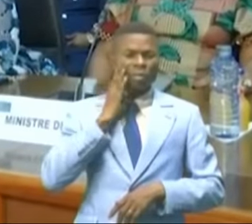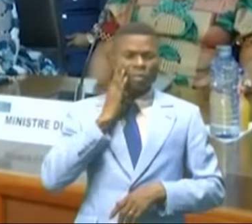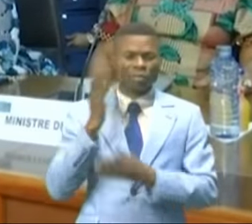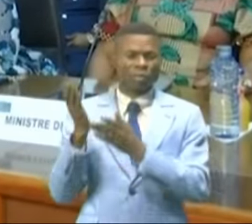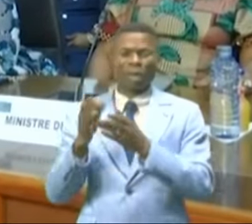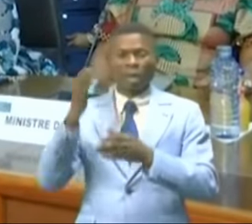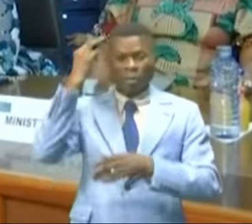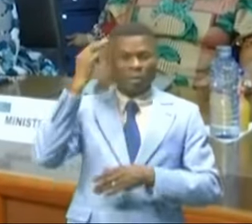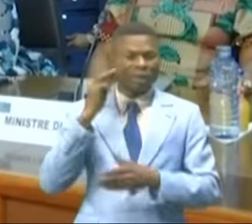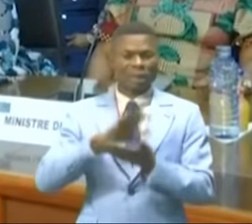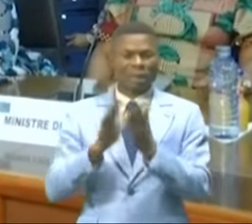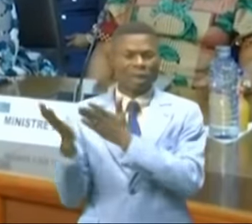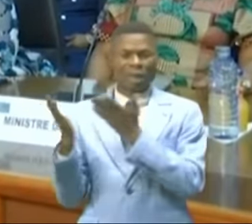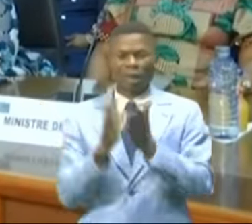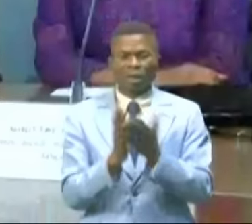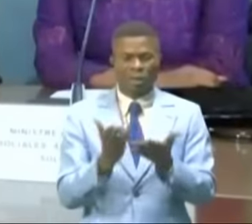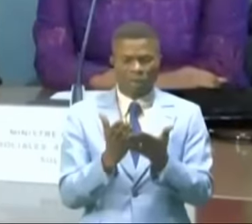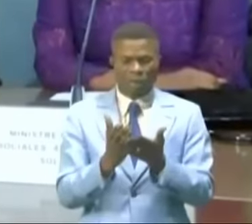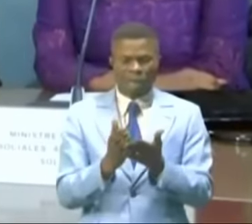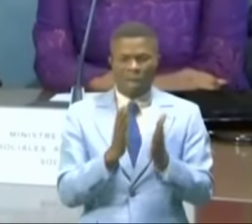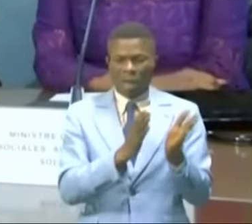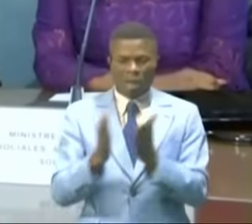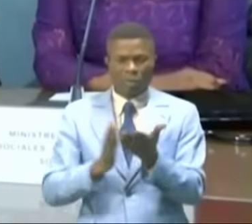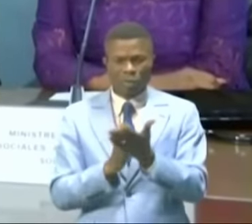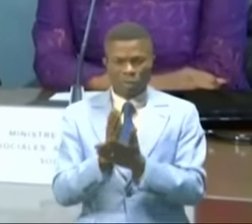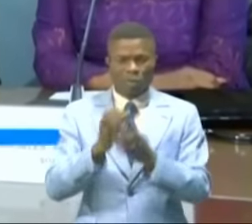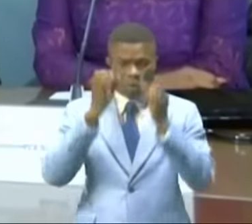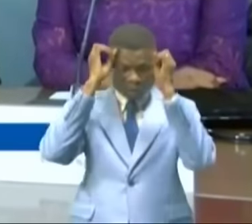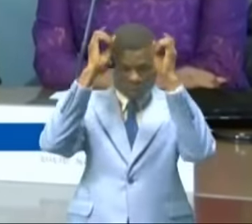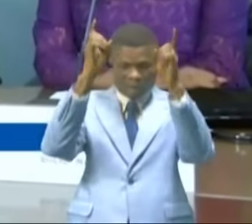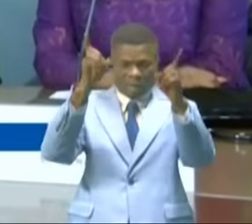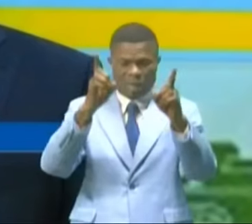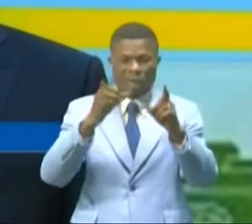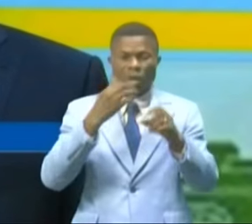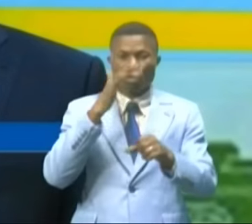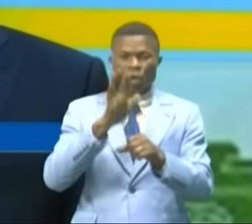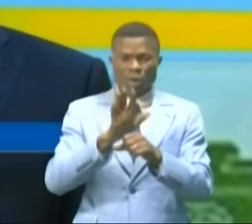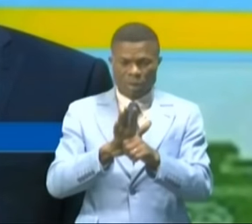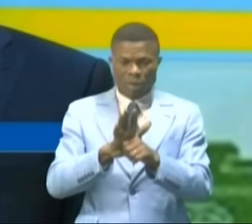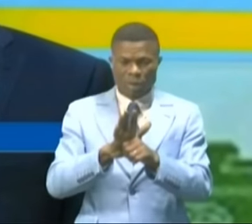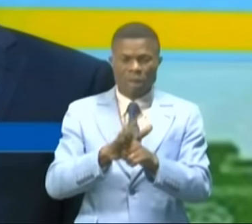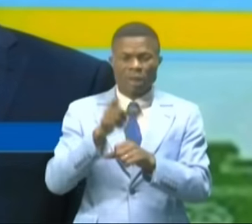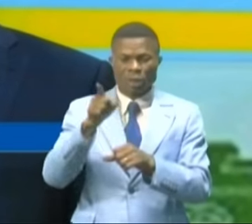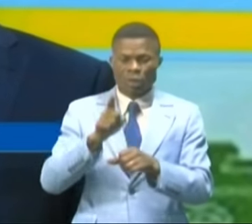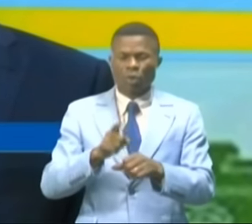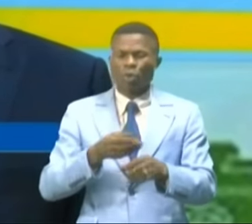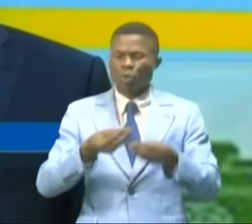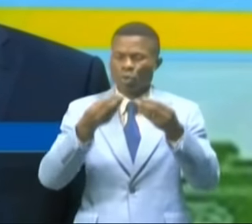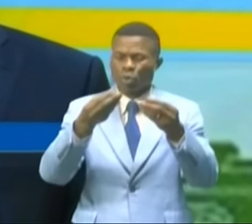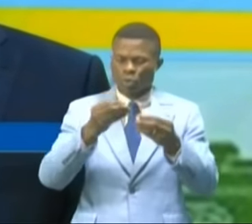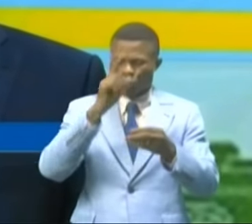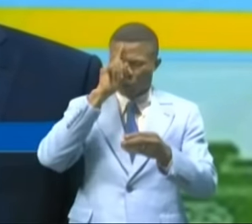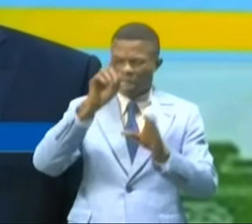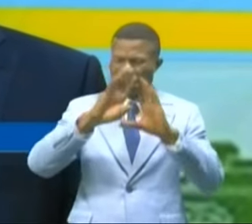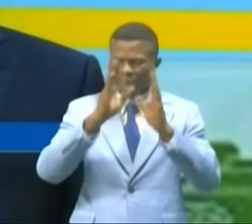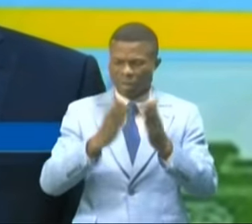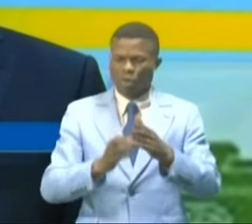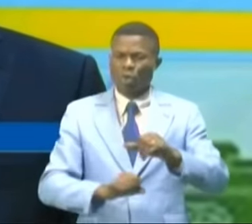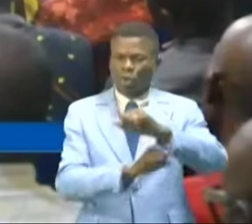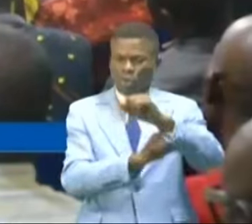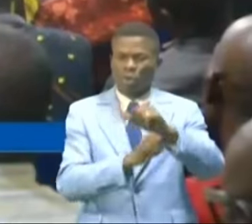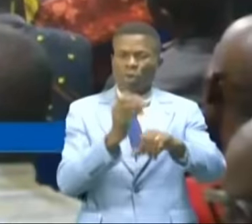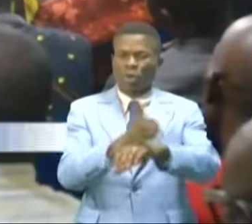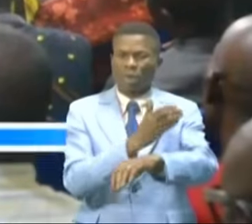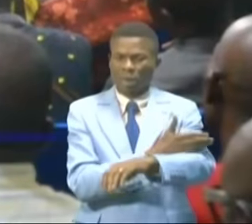de l'ESU pour redresser ce secteur de l'éducation et promet de lui fournir toute l'expertise nécessaire en vue de